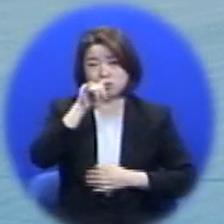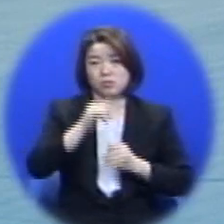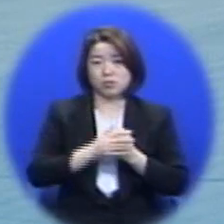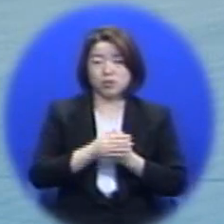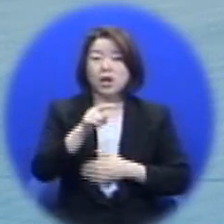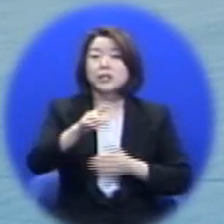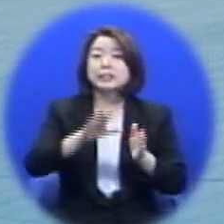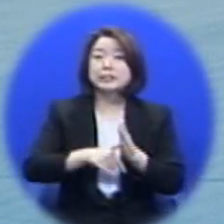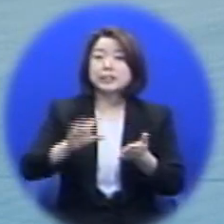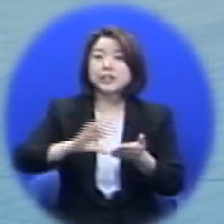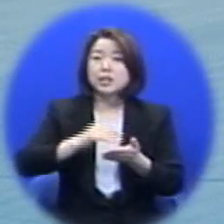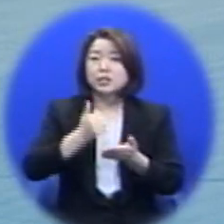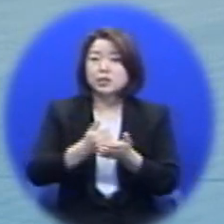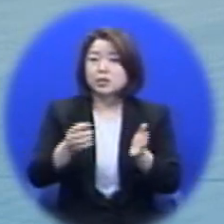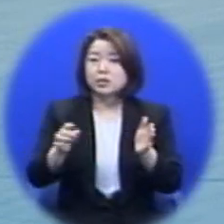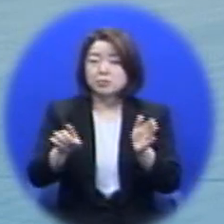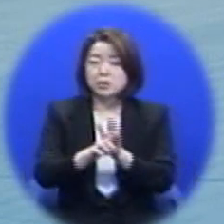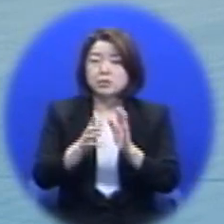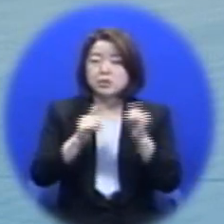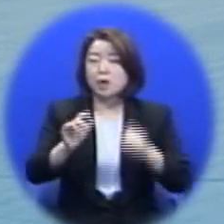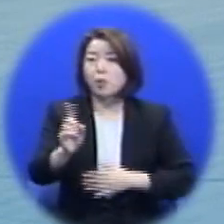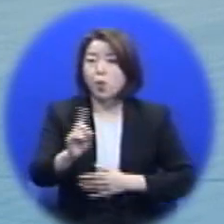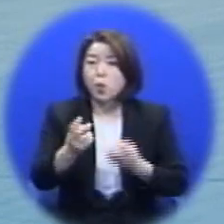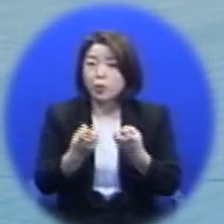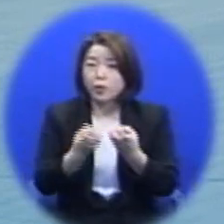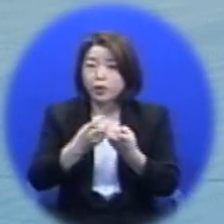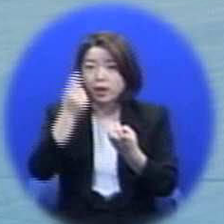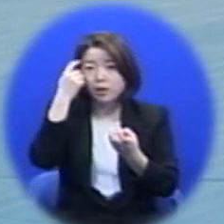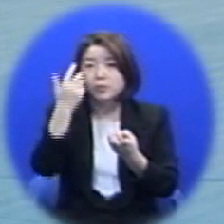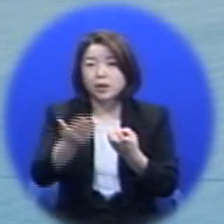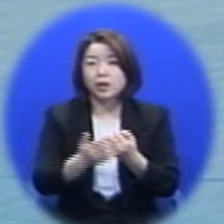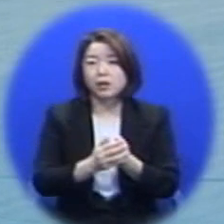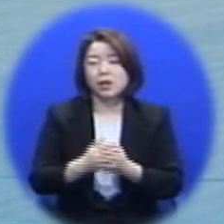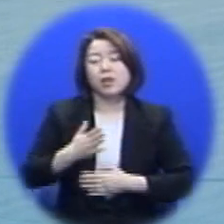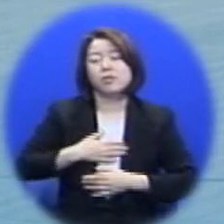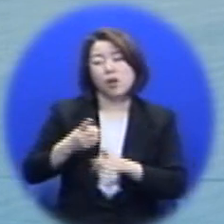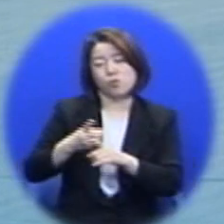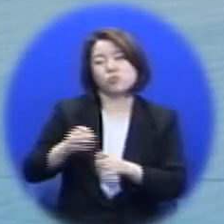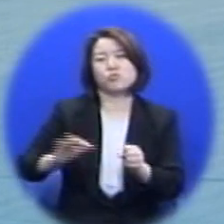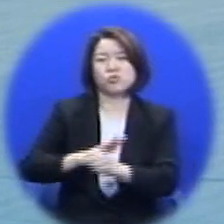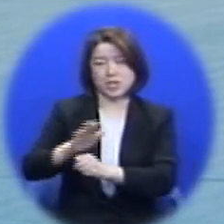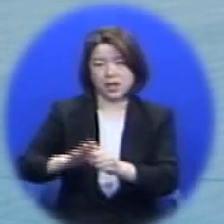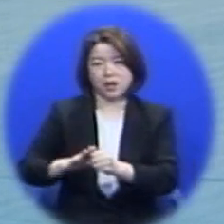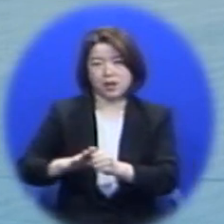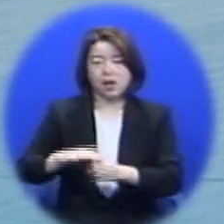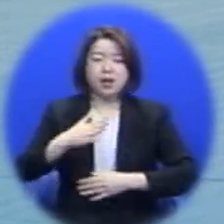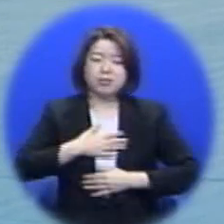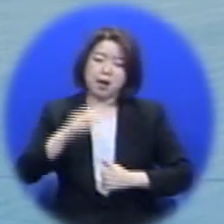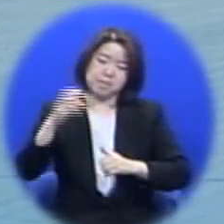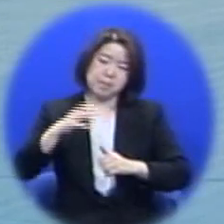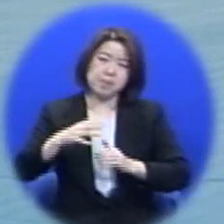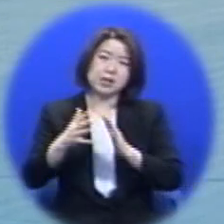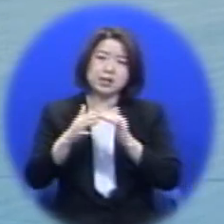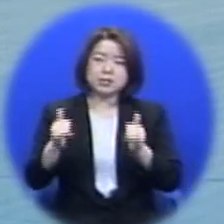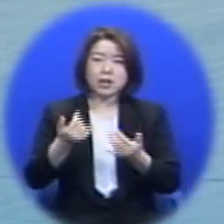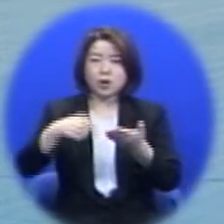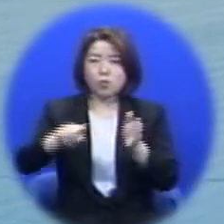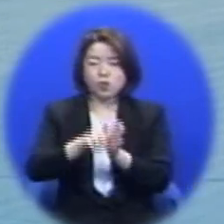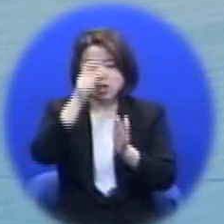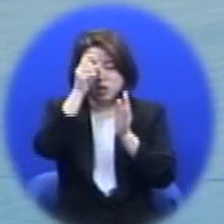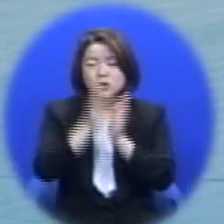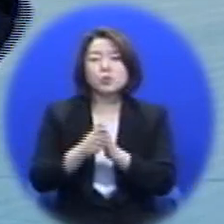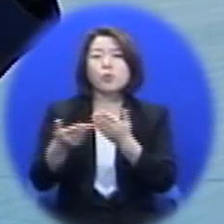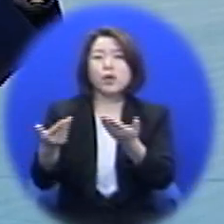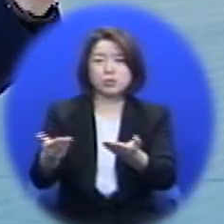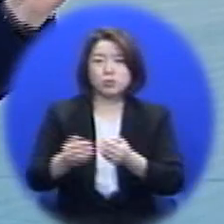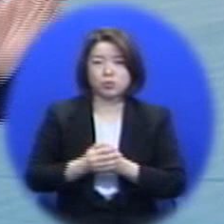그리스도인들은 어떻게 해지요? 나에게 원수를 사랑하는, 핍박하는 자를 위해서 그를 위해 기도하는 그